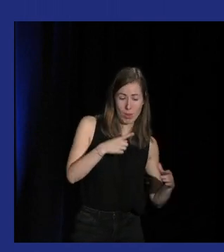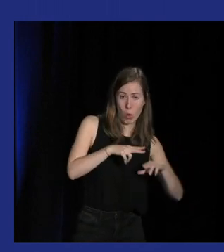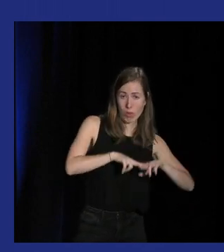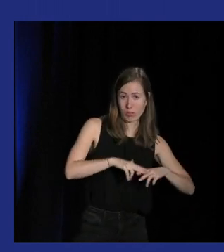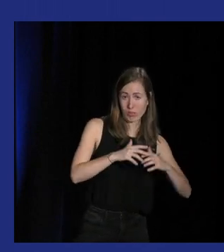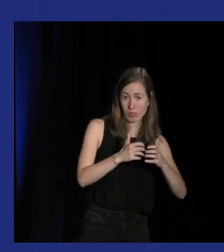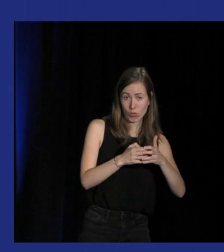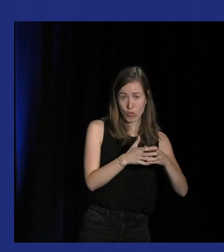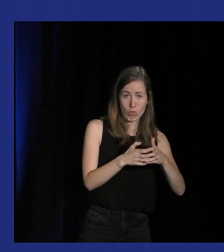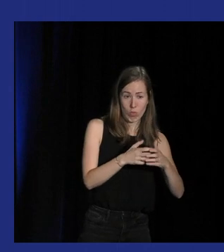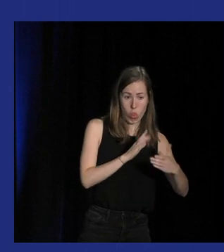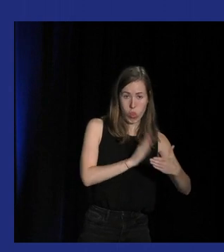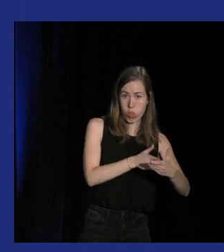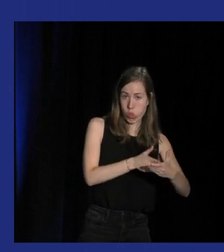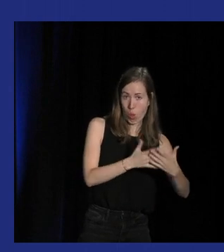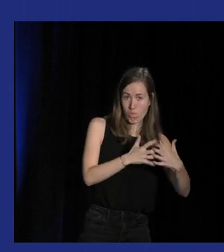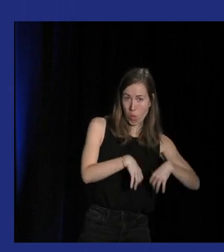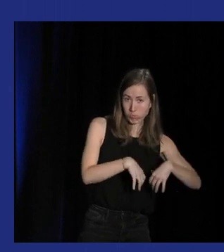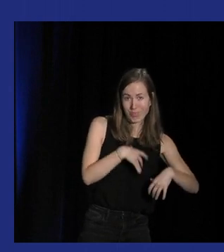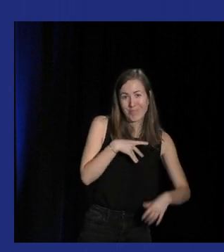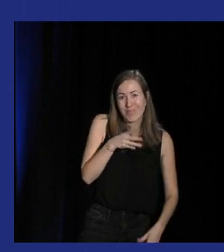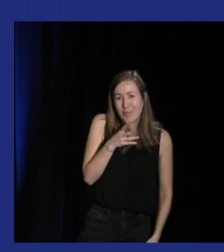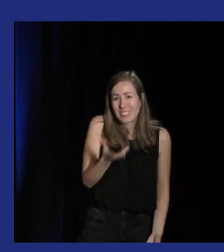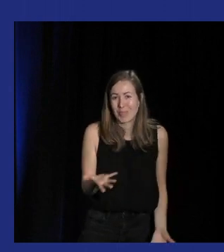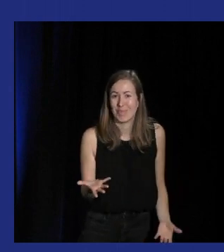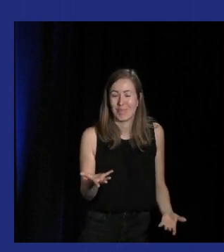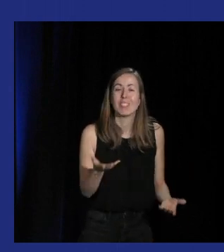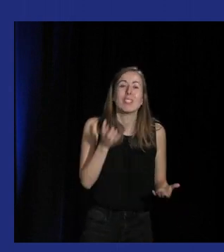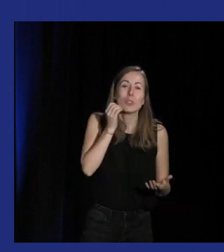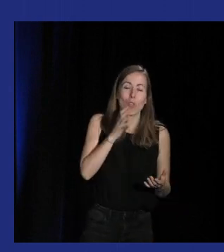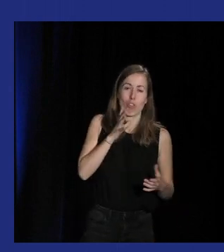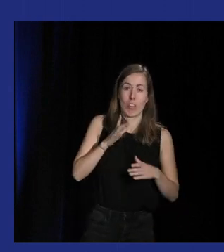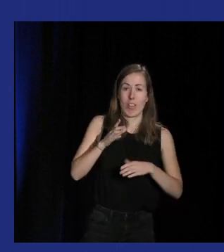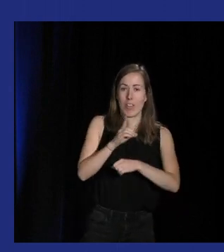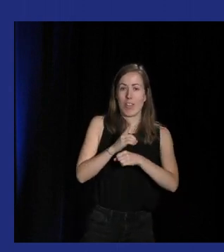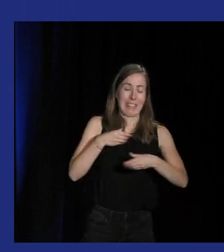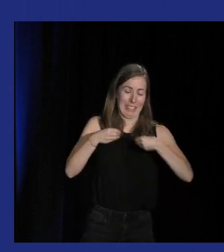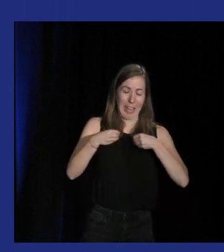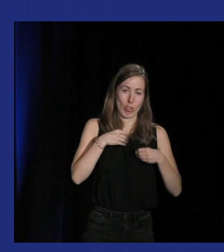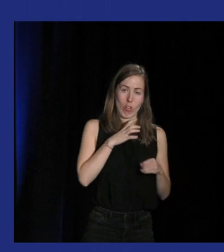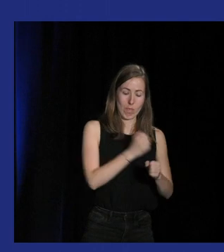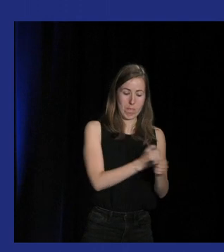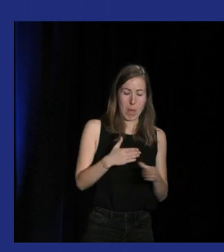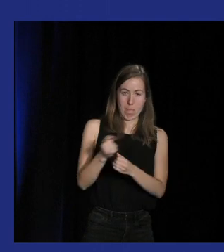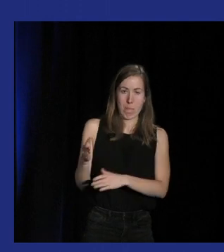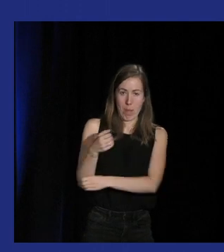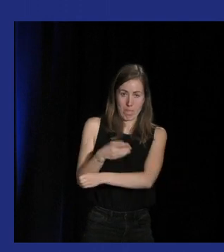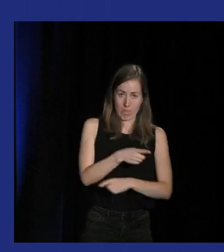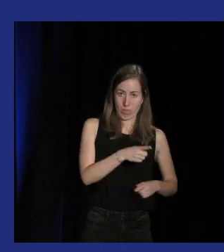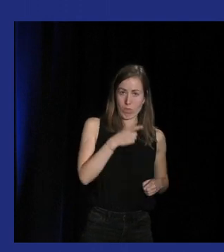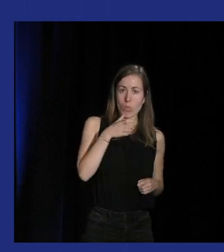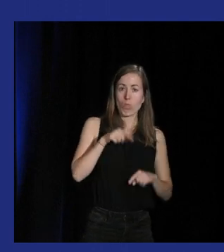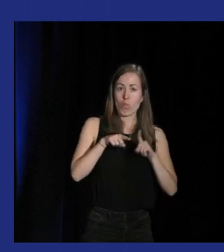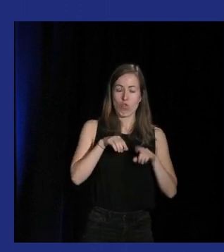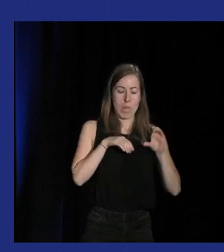compliqué et souvent vous avez des directeurs qui vont allouer un budget à chaque département et du coup l'audio en général malheureusement